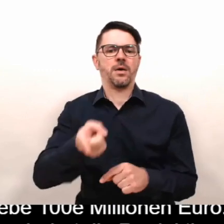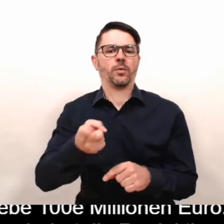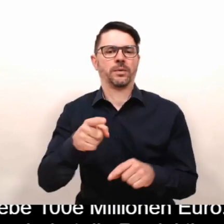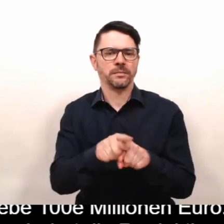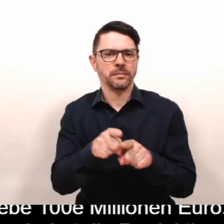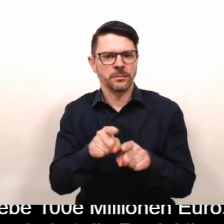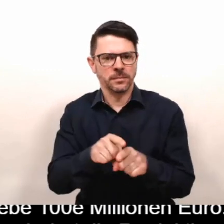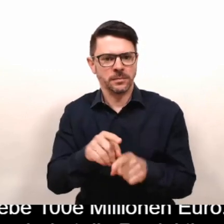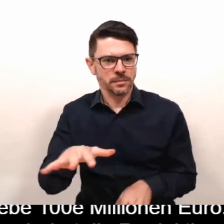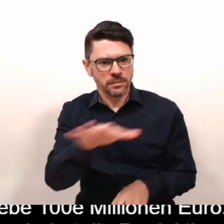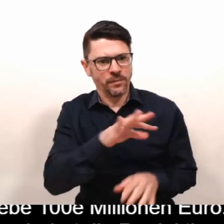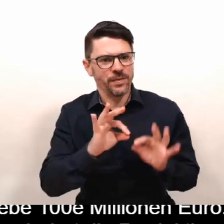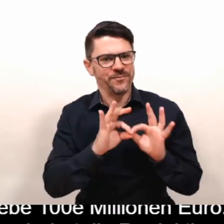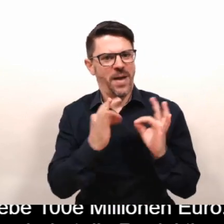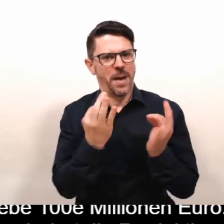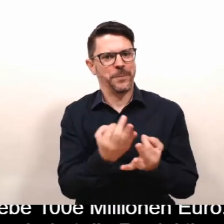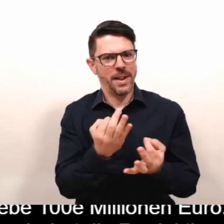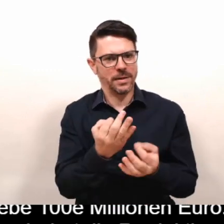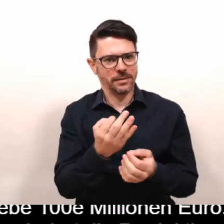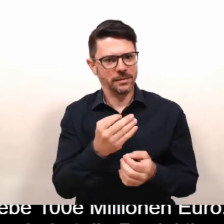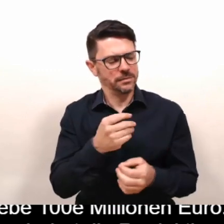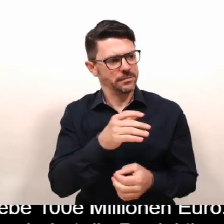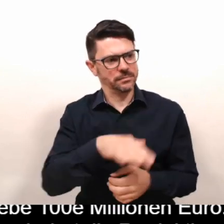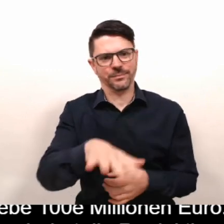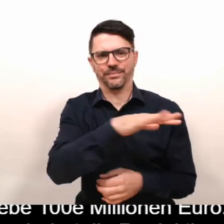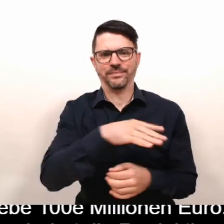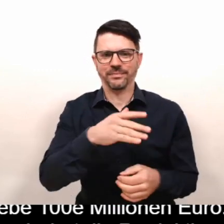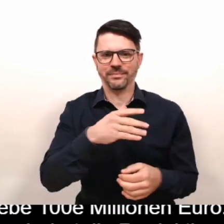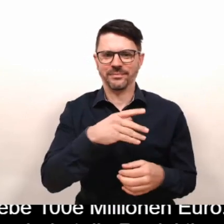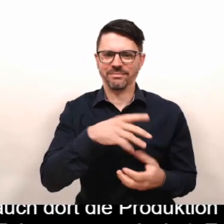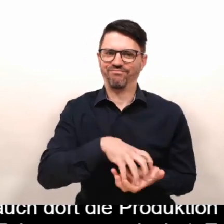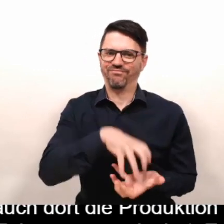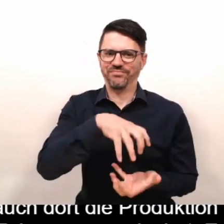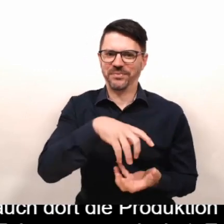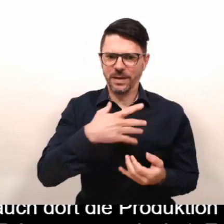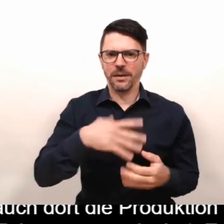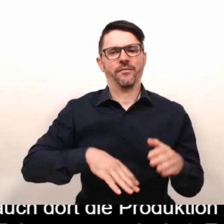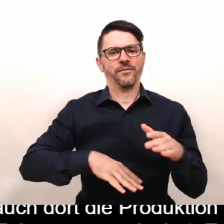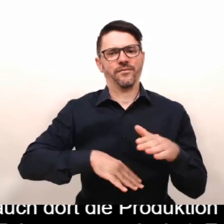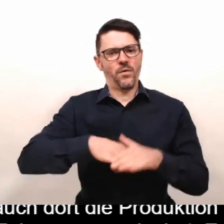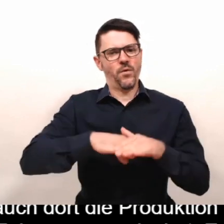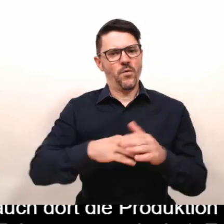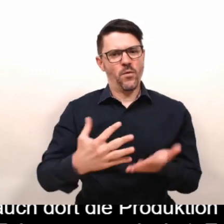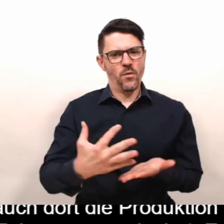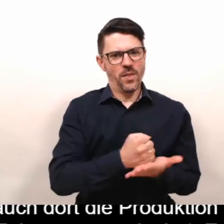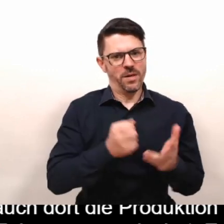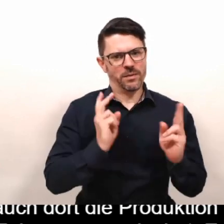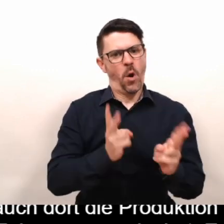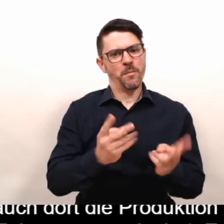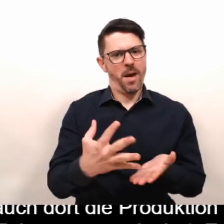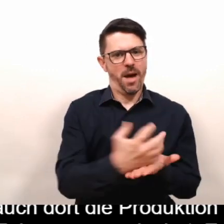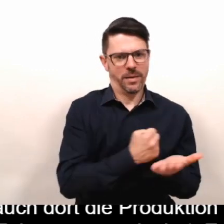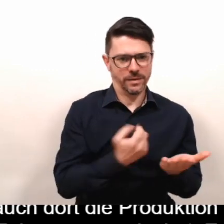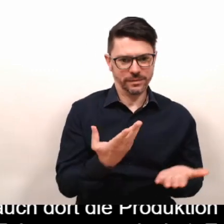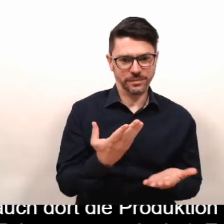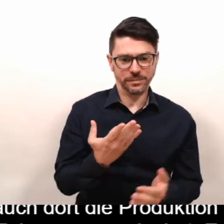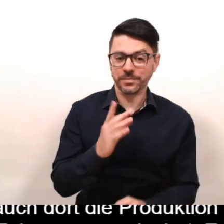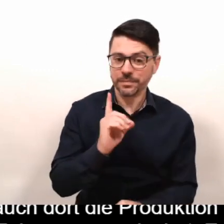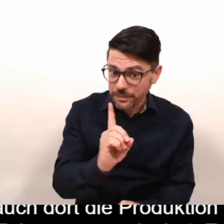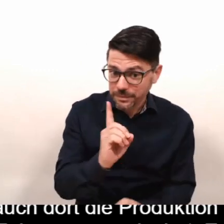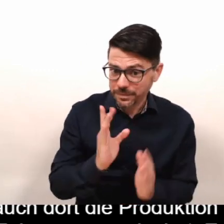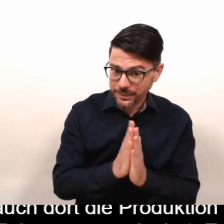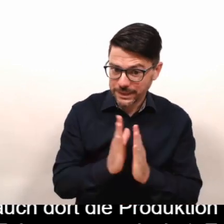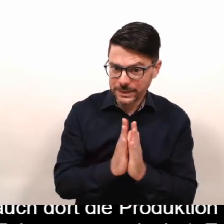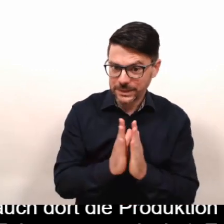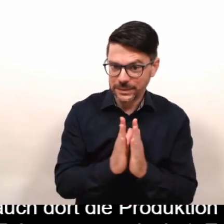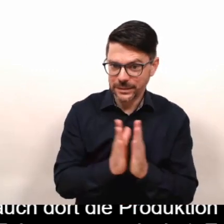bezahlen soll, ja oder nein. Ich bin nach wie vor dafür, Neuwägen zu unterstützen, um den Kauf anzureizen. Und